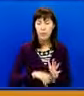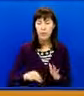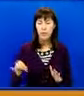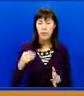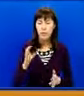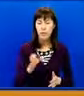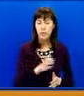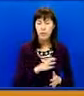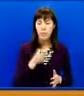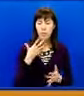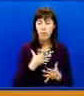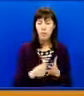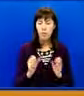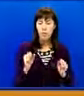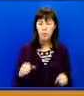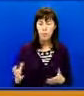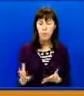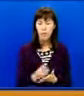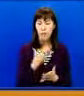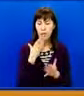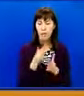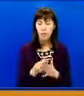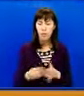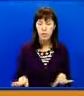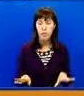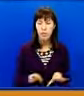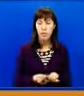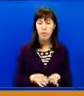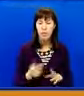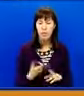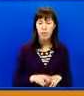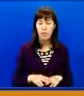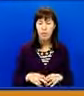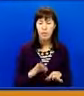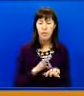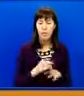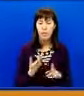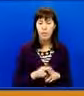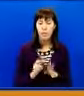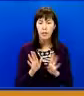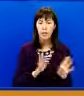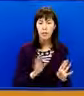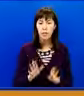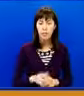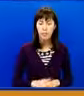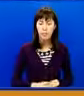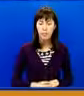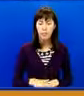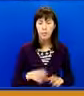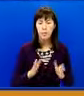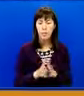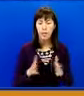есть подороже. Любой покупатель может найти для себя подходящий ковер. Почаще бы проводили такие ярмарки. Самый